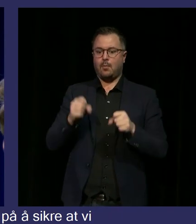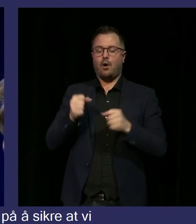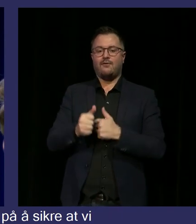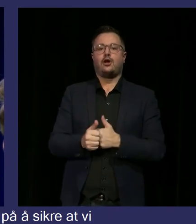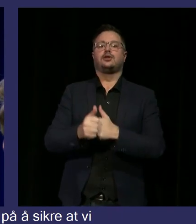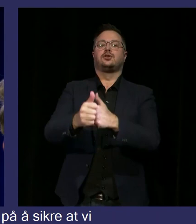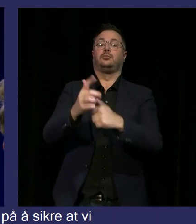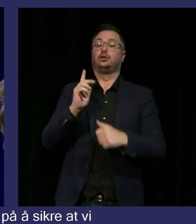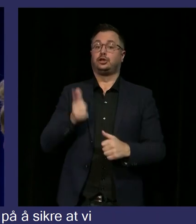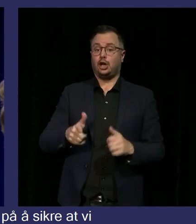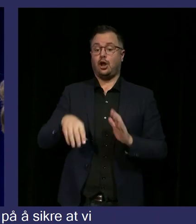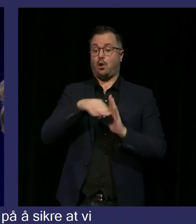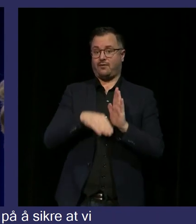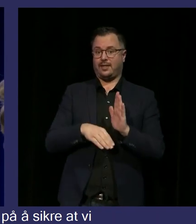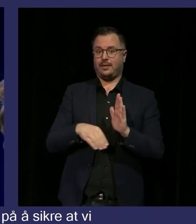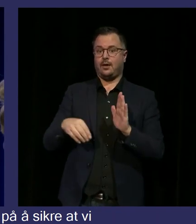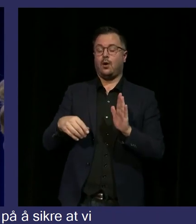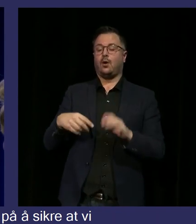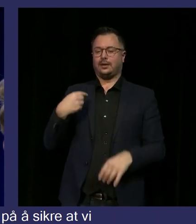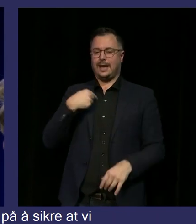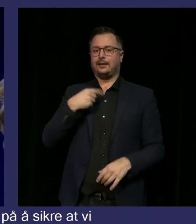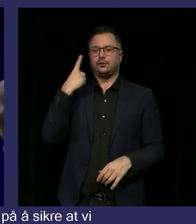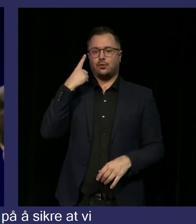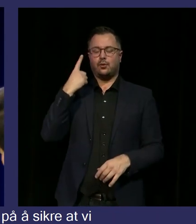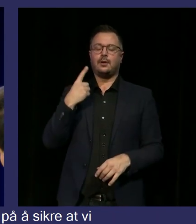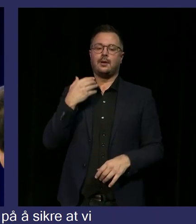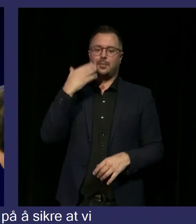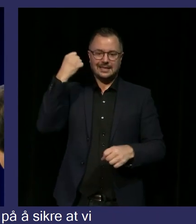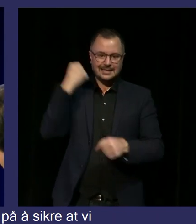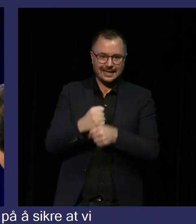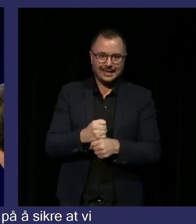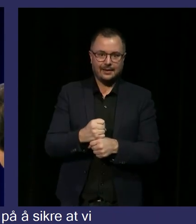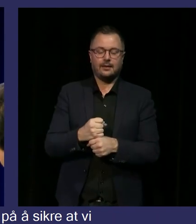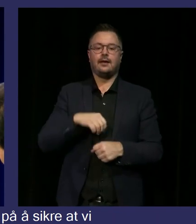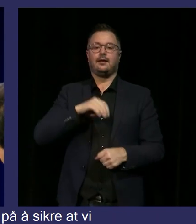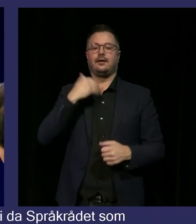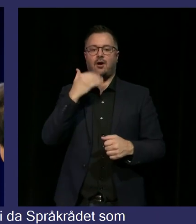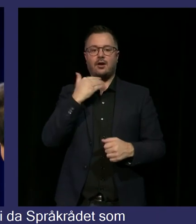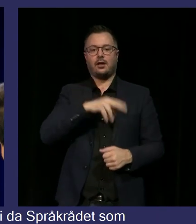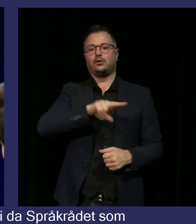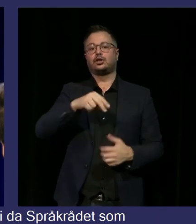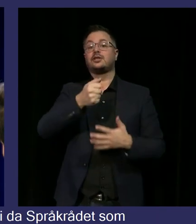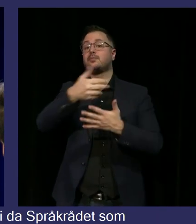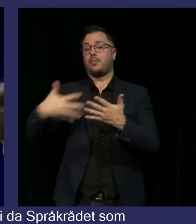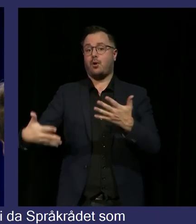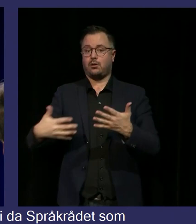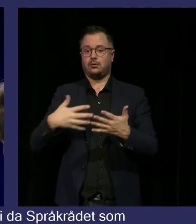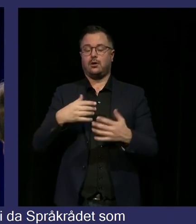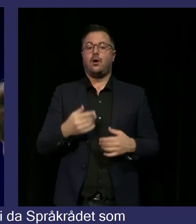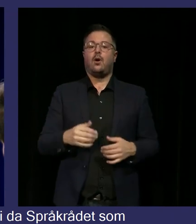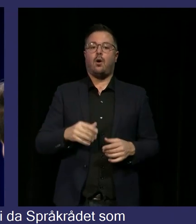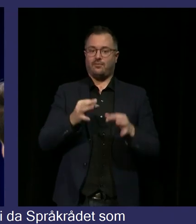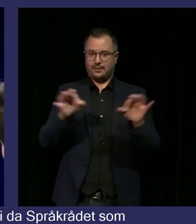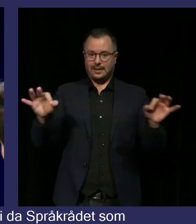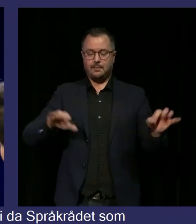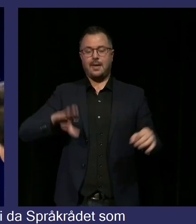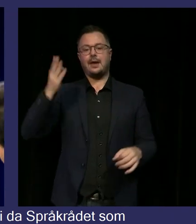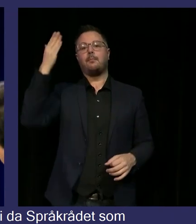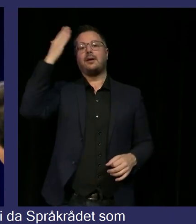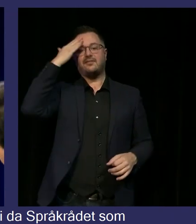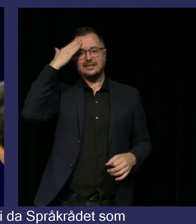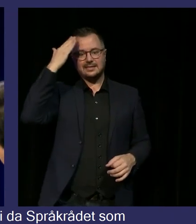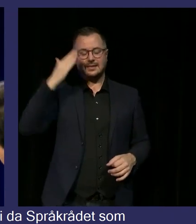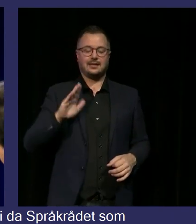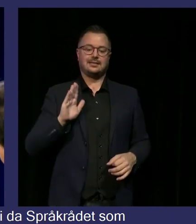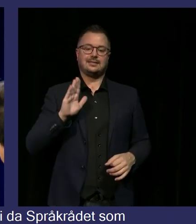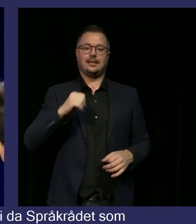det tror jeg kommer til å være med på å sikre at vi varetar det norske språkene, og at det offentlige mye mer bevisst over det ansvaret man har. Så har vi da